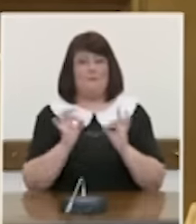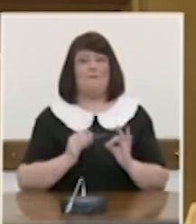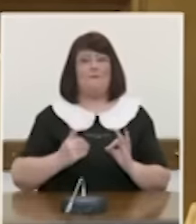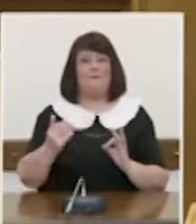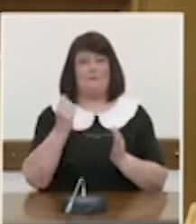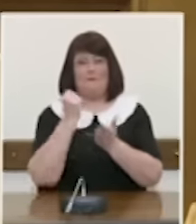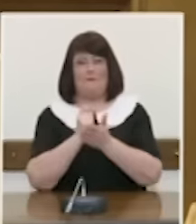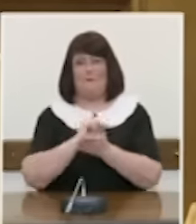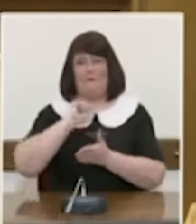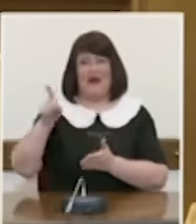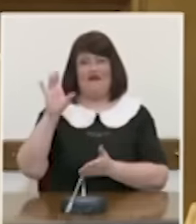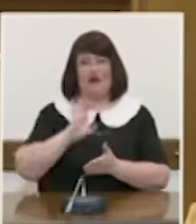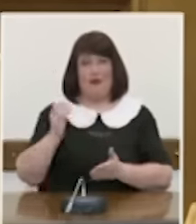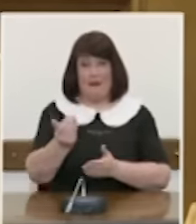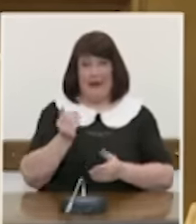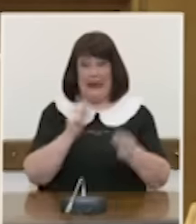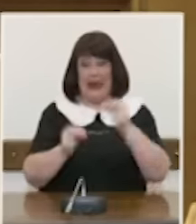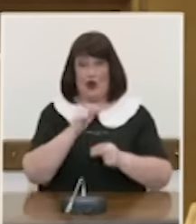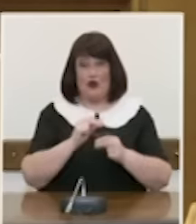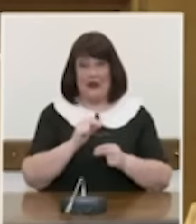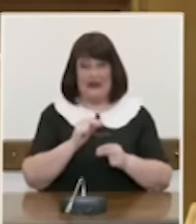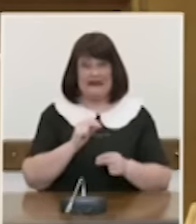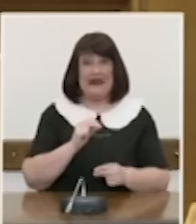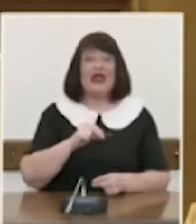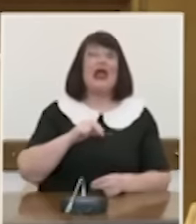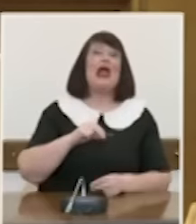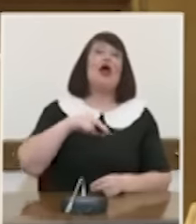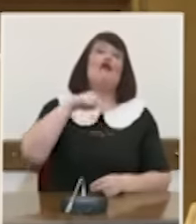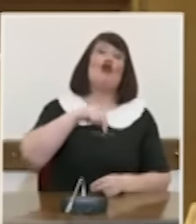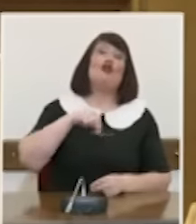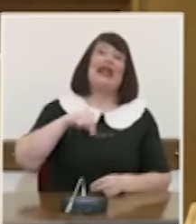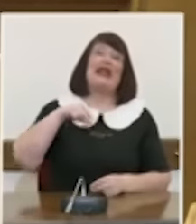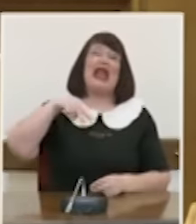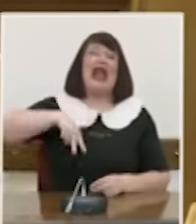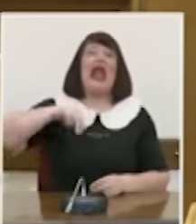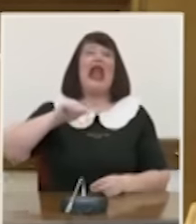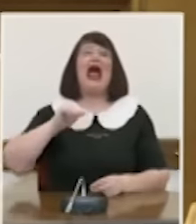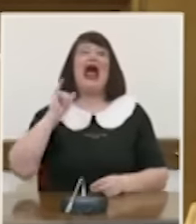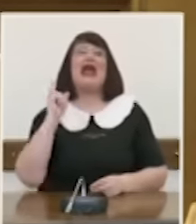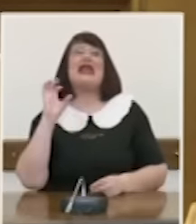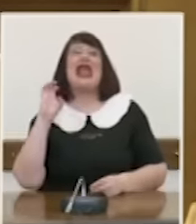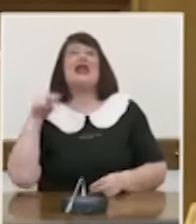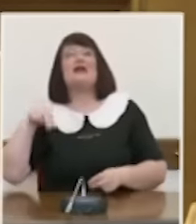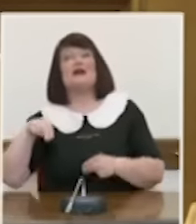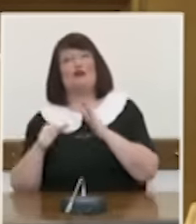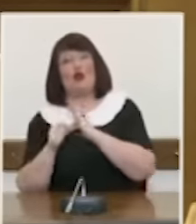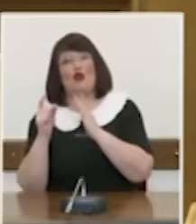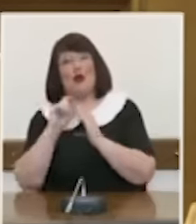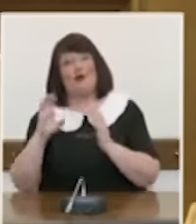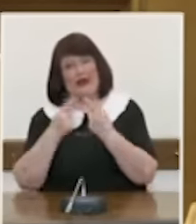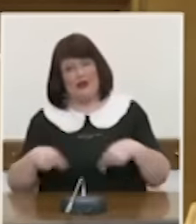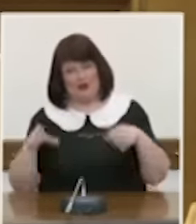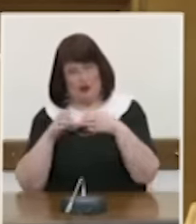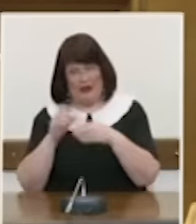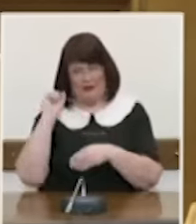την Κομισιόν και την κυρία Ούρσουλα Φόντερ Λάιεν. Καλά, στις συνόδους κορυφής,